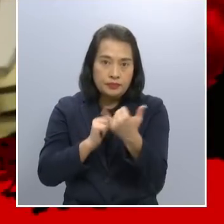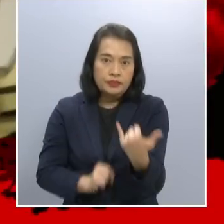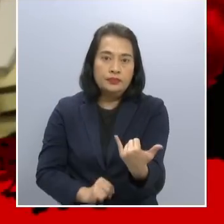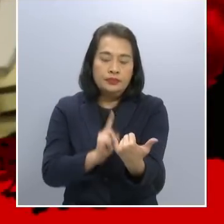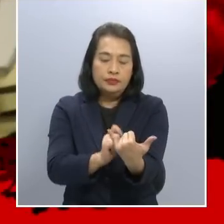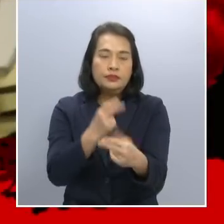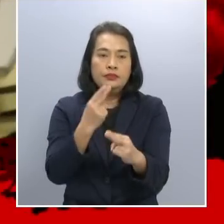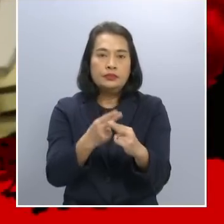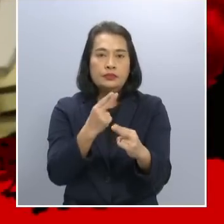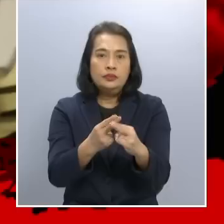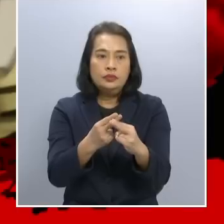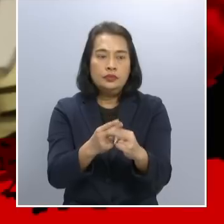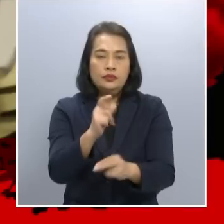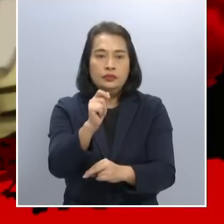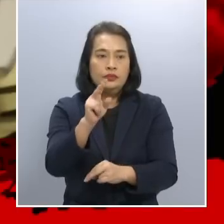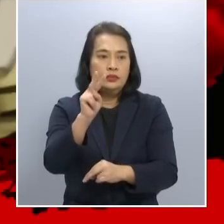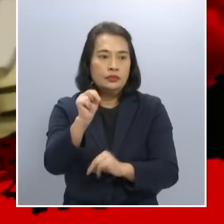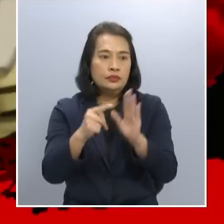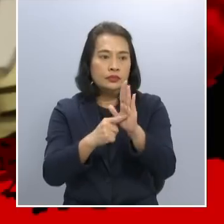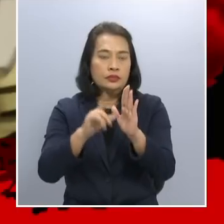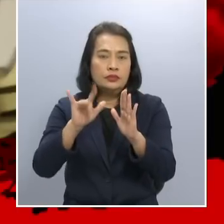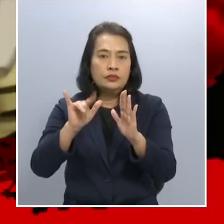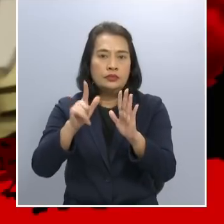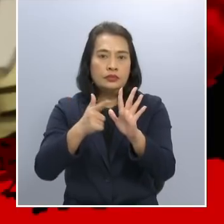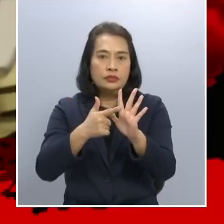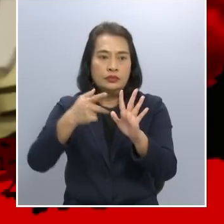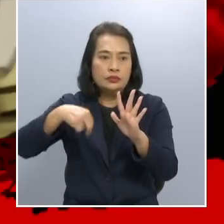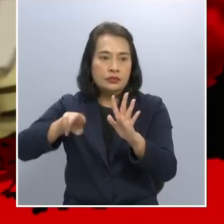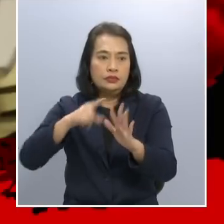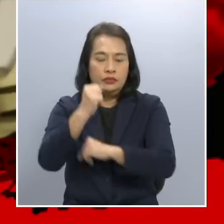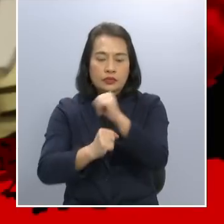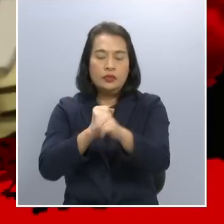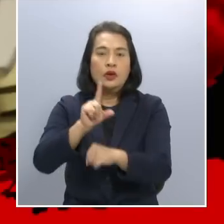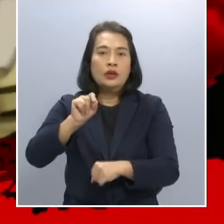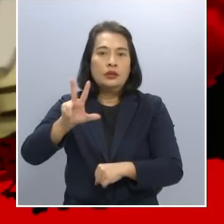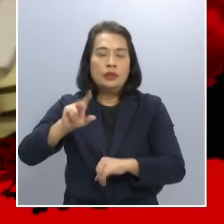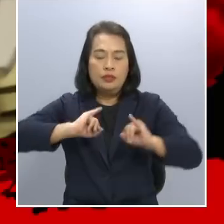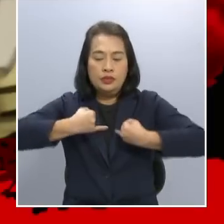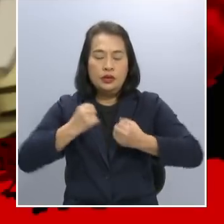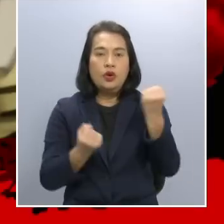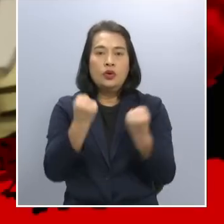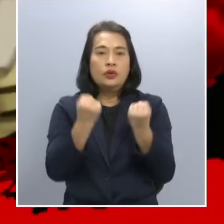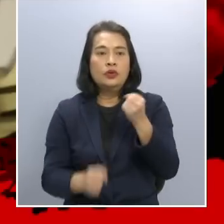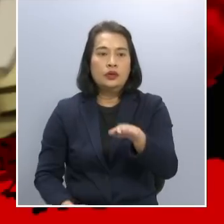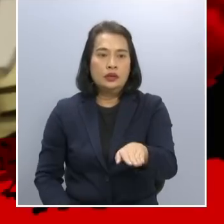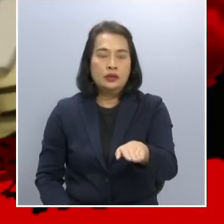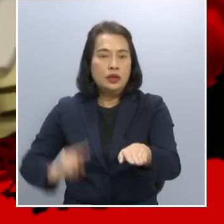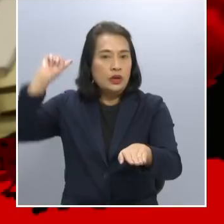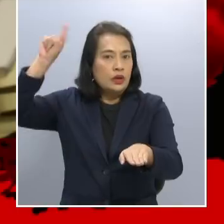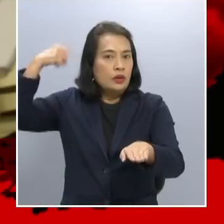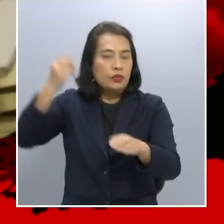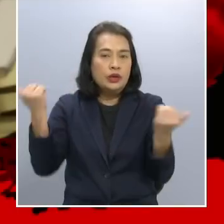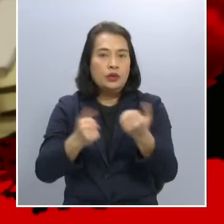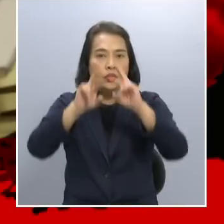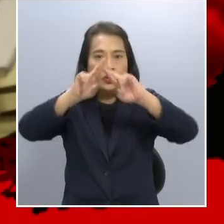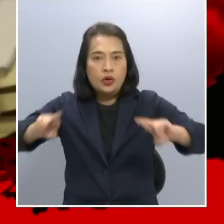าครับก็คืออนัญญาพรครับอายุเธอก็23ปีเป็นเจ้าของรถคันนี้แล้วก็เป็นลูกสาวของร้านอาห